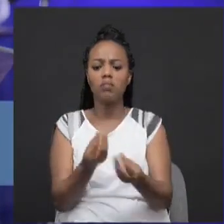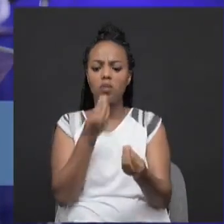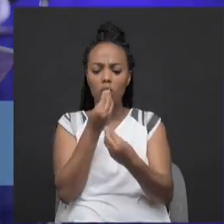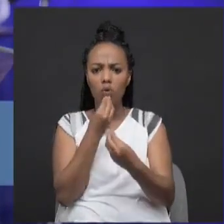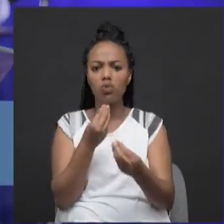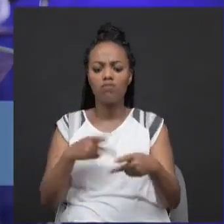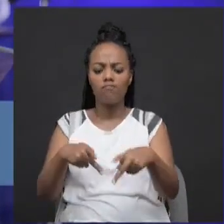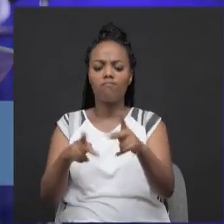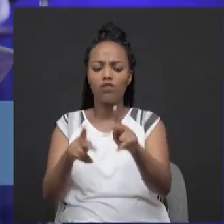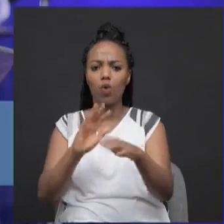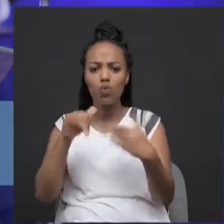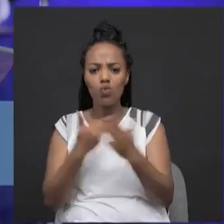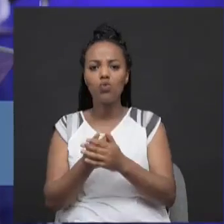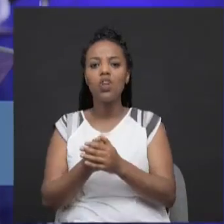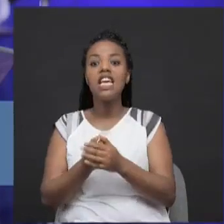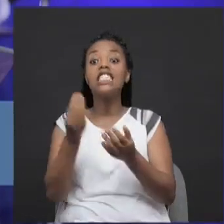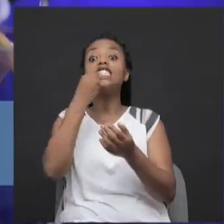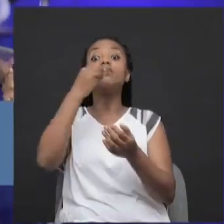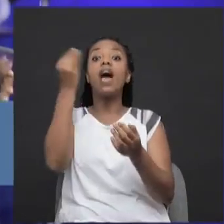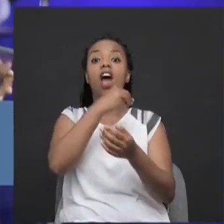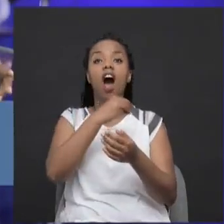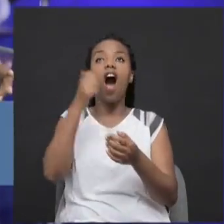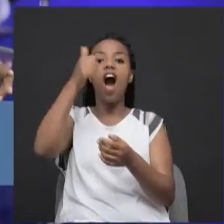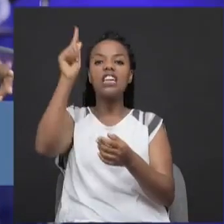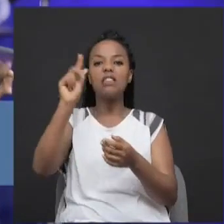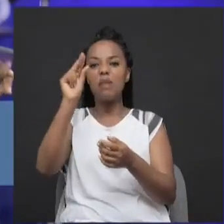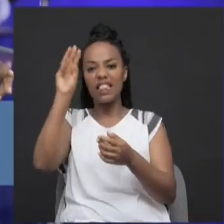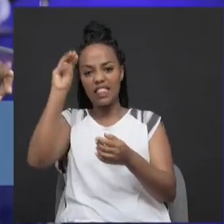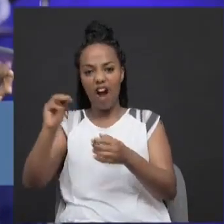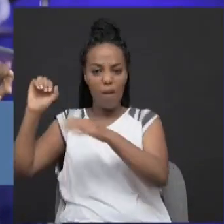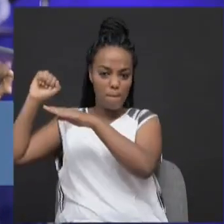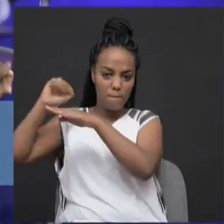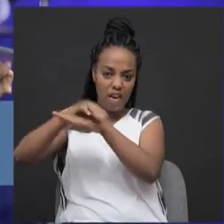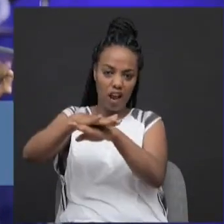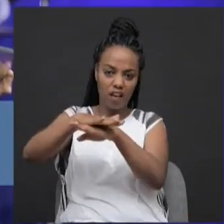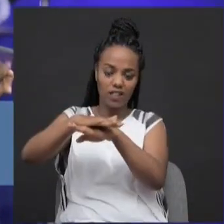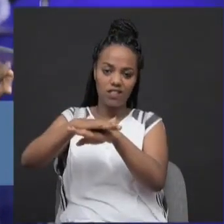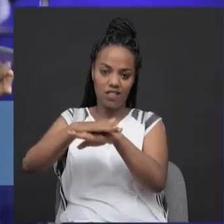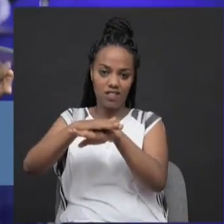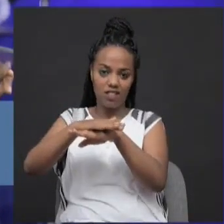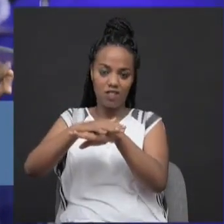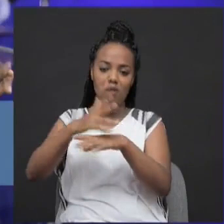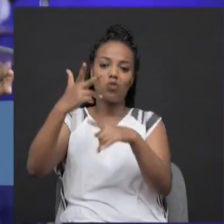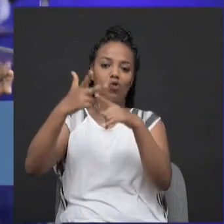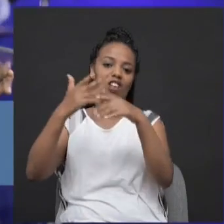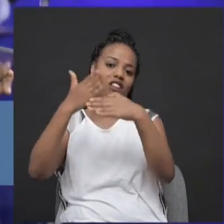እንዲበላ አንበጣን ብሰደው ብልከው ብሰደው። በሶስተኛ ደረጃ ደግሞ እንደዚህ ይላል